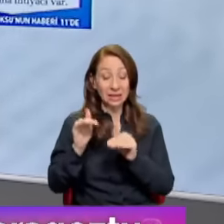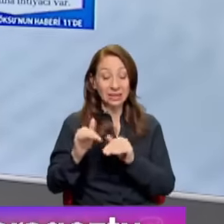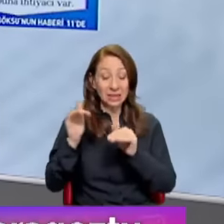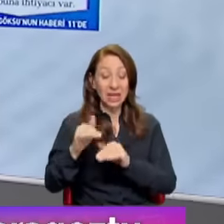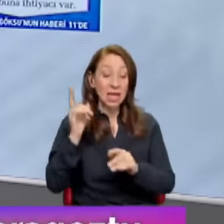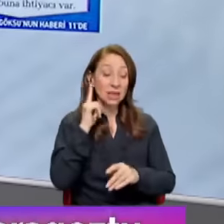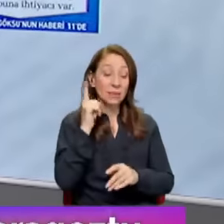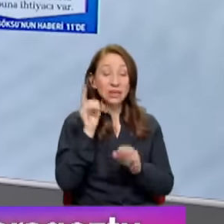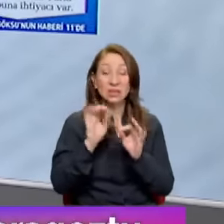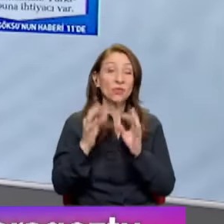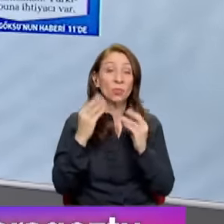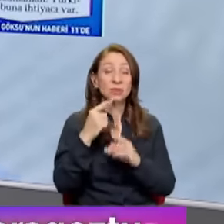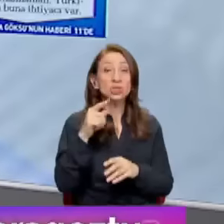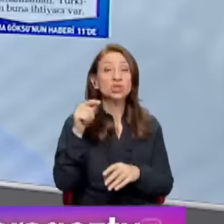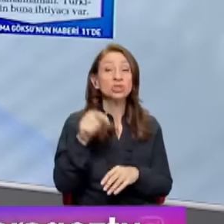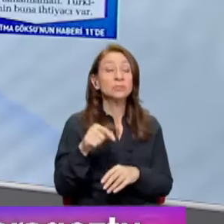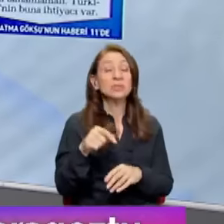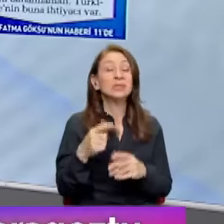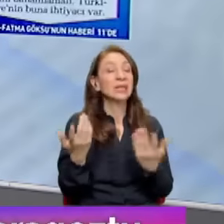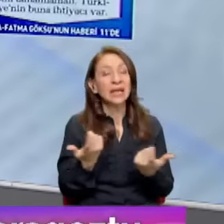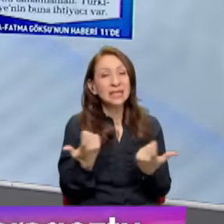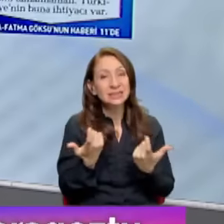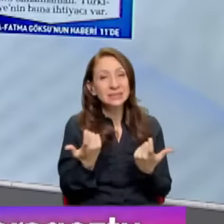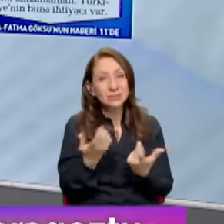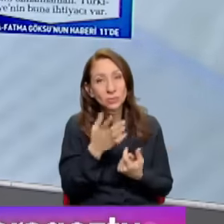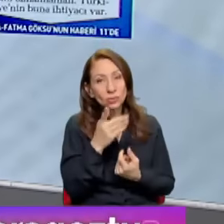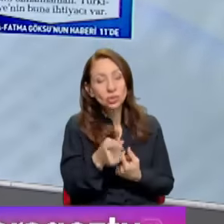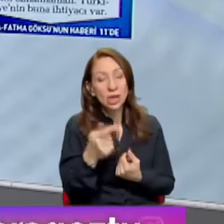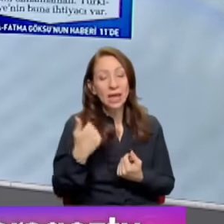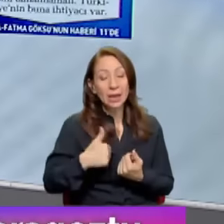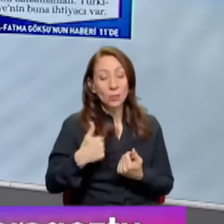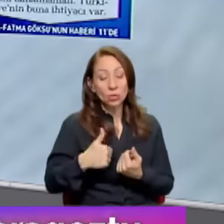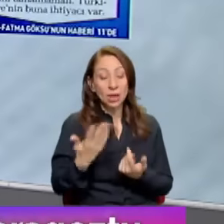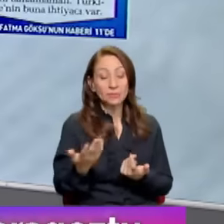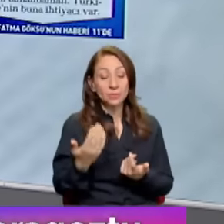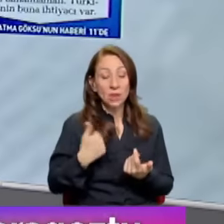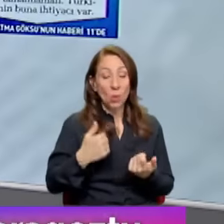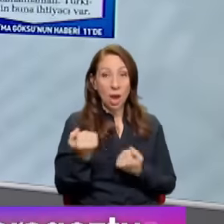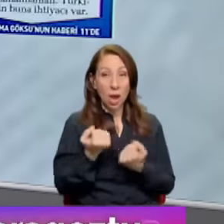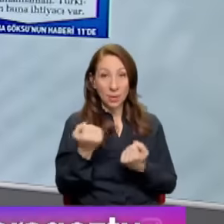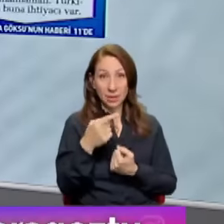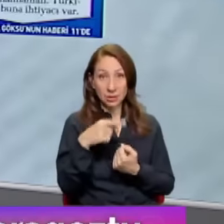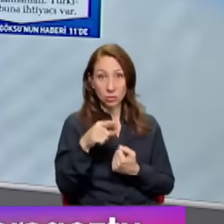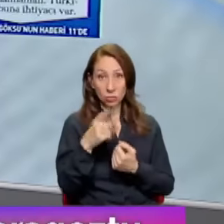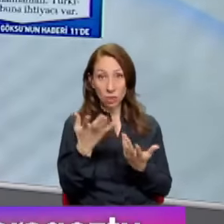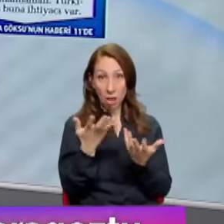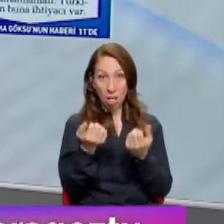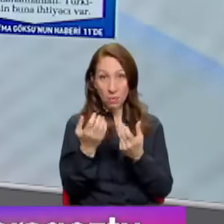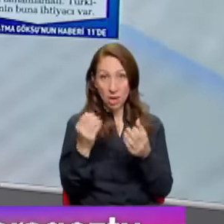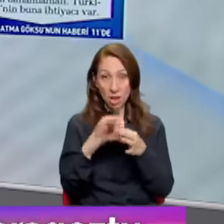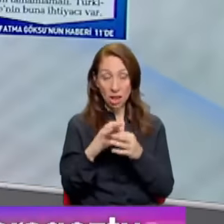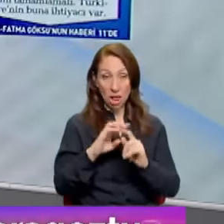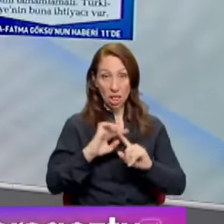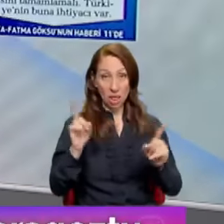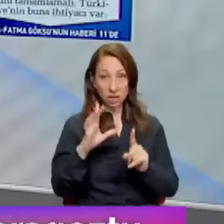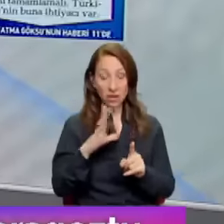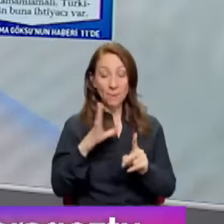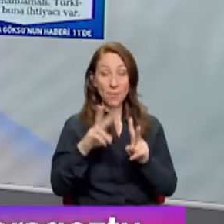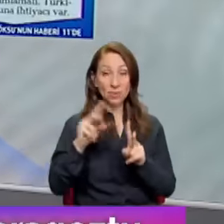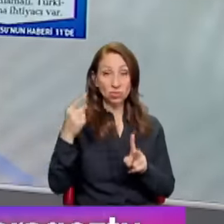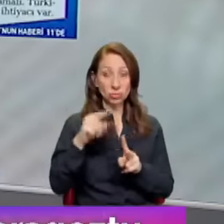tasarruf olmaz denilirken şimdi Geldiğimiz Yer neresi kamuda işte kamu araçlarının bu kadar alımıyla ilgili itirazlar olduğunda